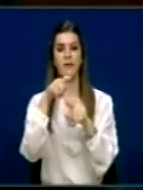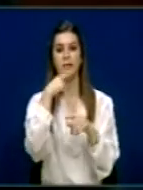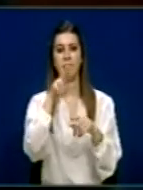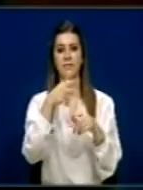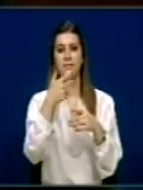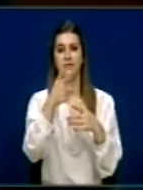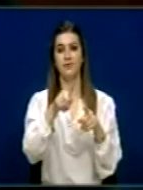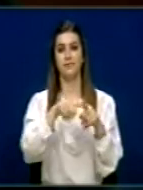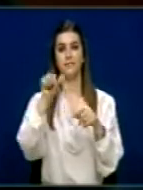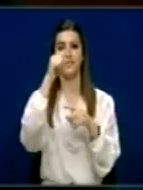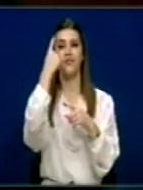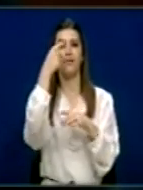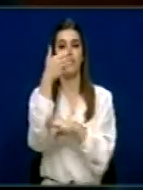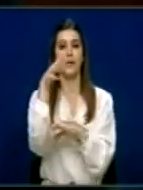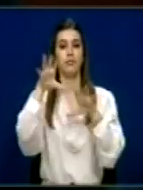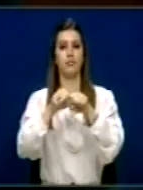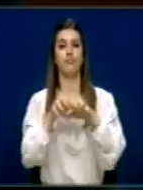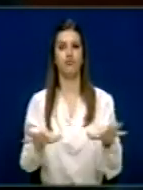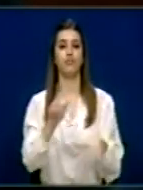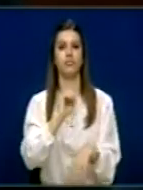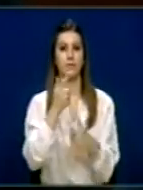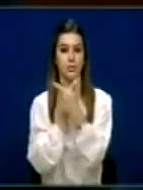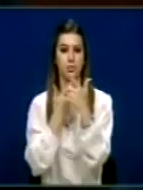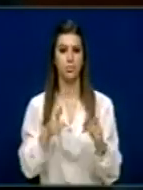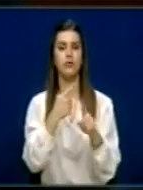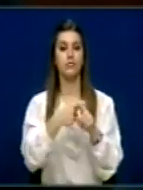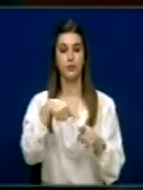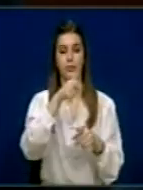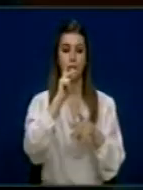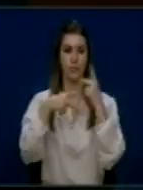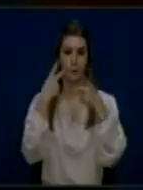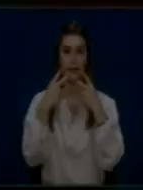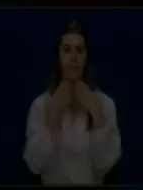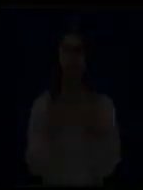krijon monopol në treg dhe për cilin autoriteti do duhet të jepte një vlerësim paraprak. Faleminderit.